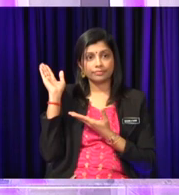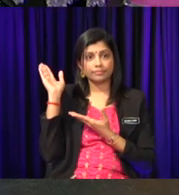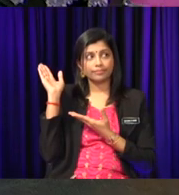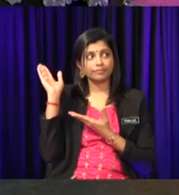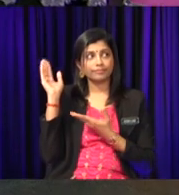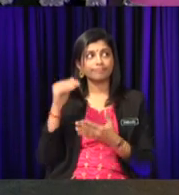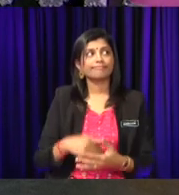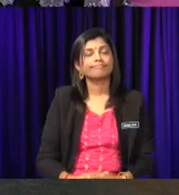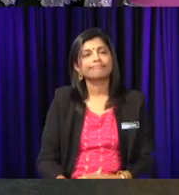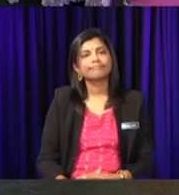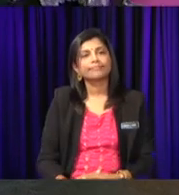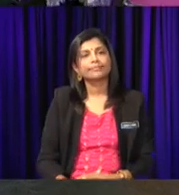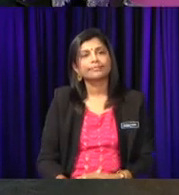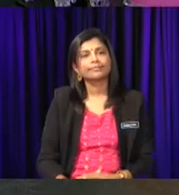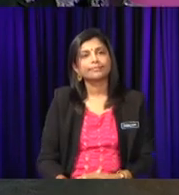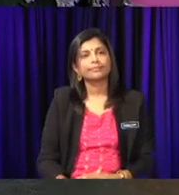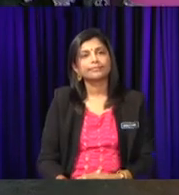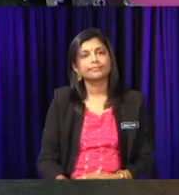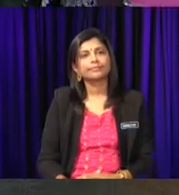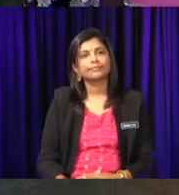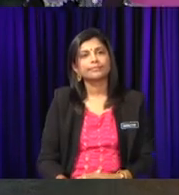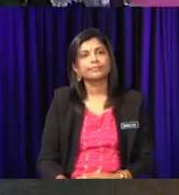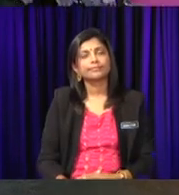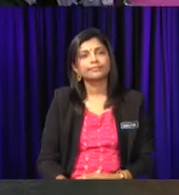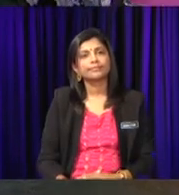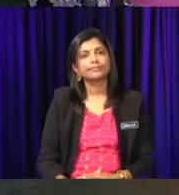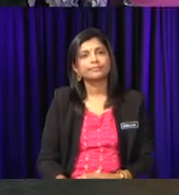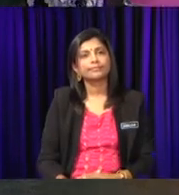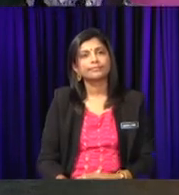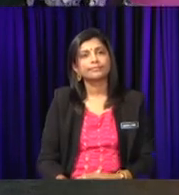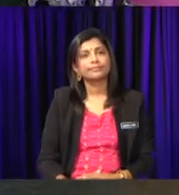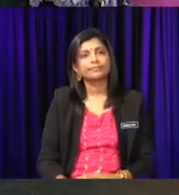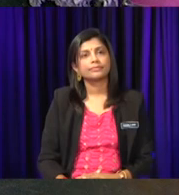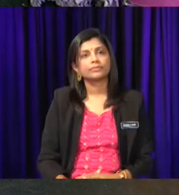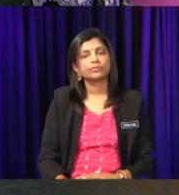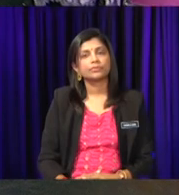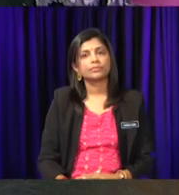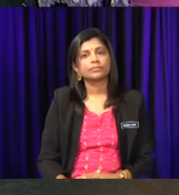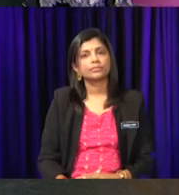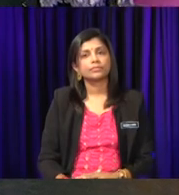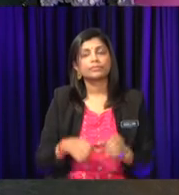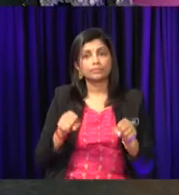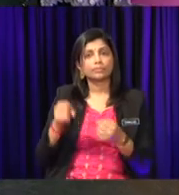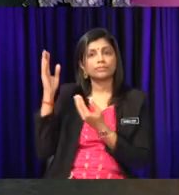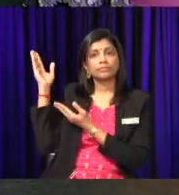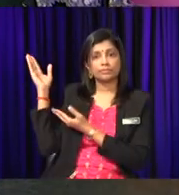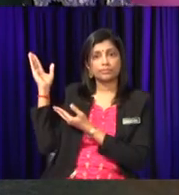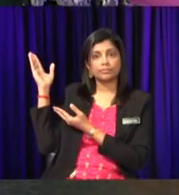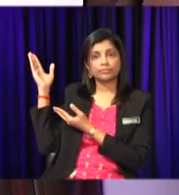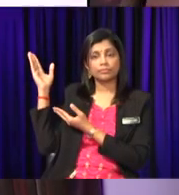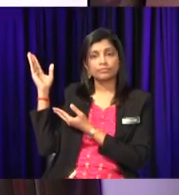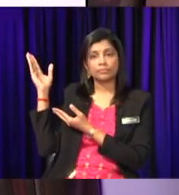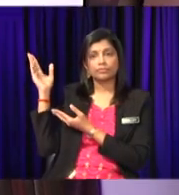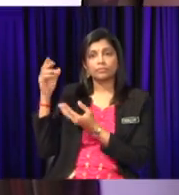jadi bila membaca secari tak langsung murid-murid boleh menggunakan teknik ini untuk